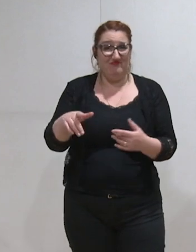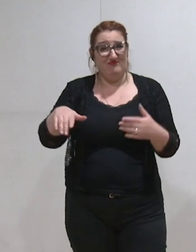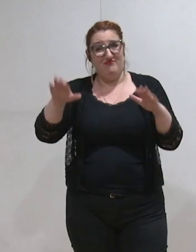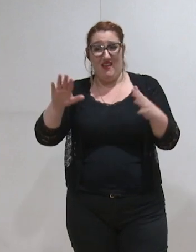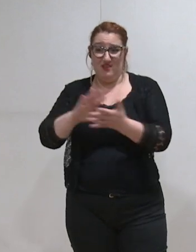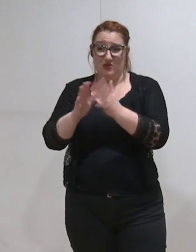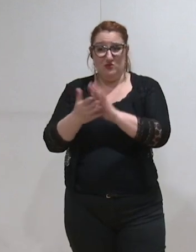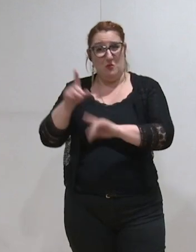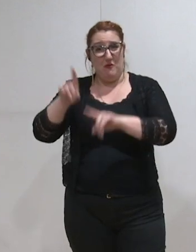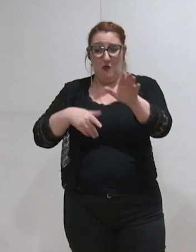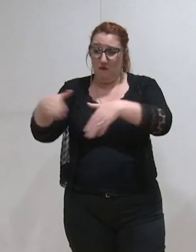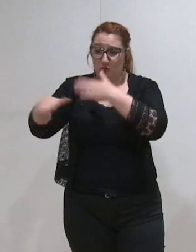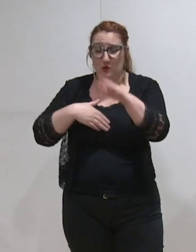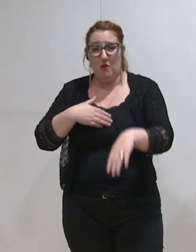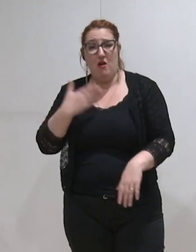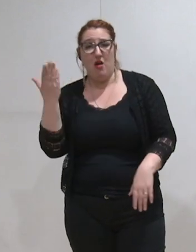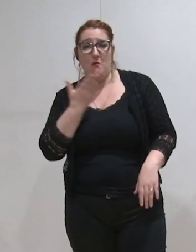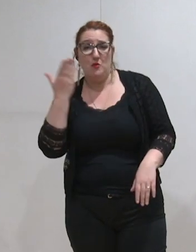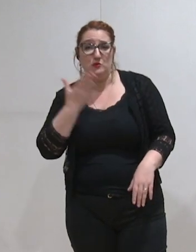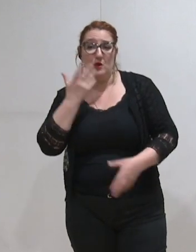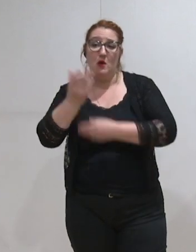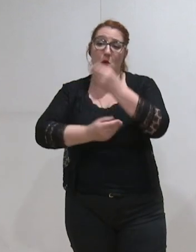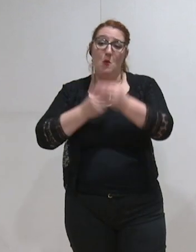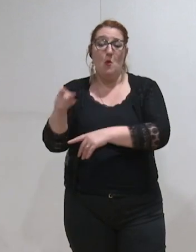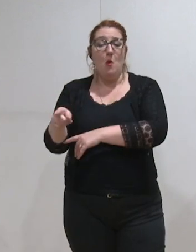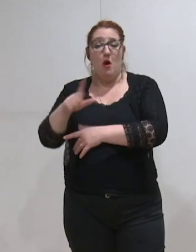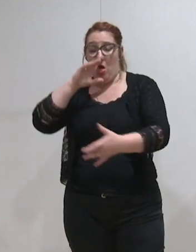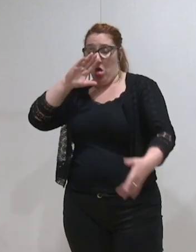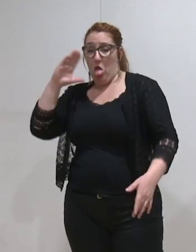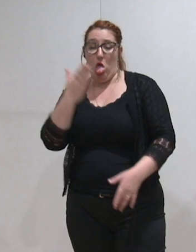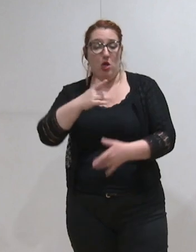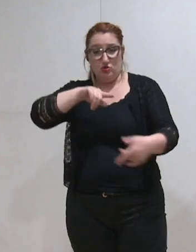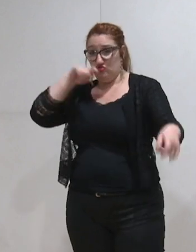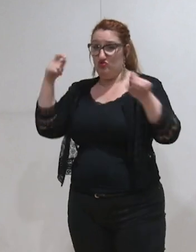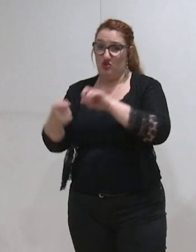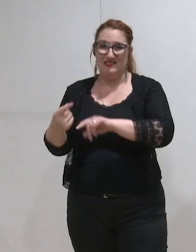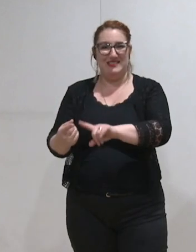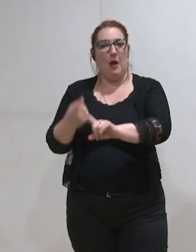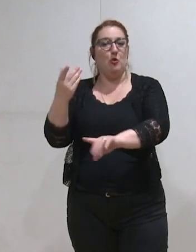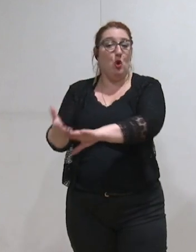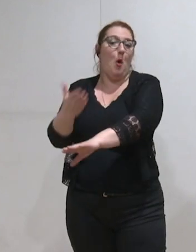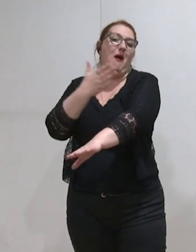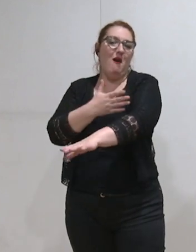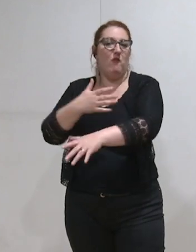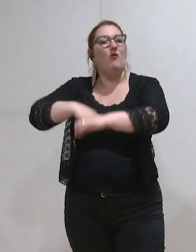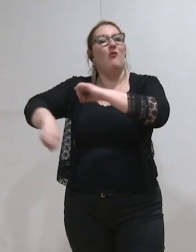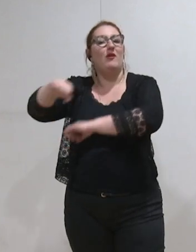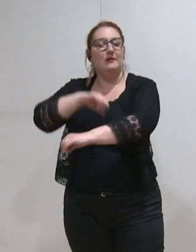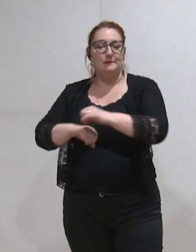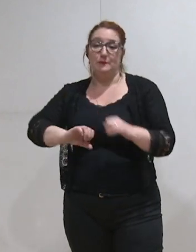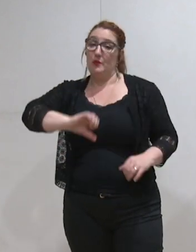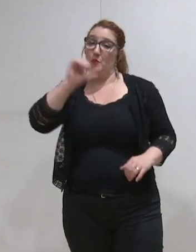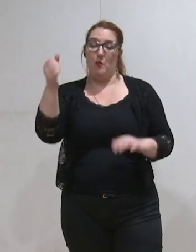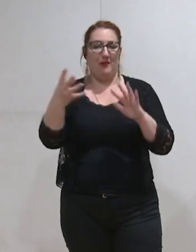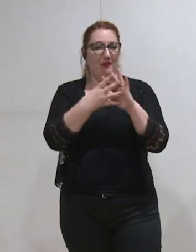poursuivre leur fonctionnement ou en tout cas s'ils prennent un virage il faut que ce virage soit anticipé le premier critère qu'on a retenu c'était le critère